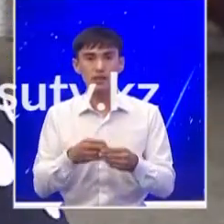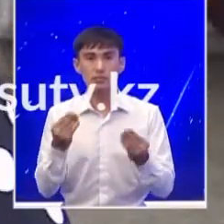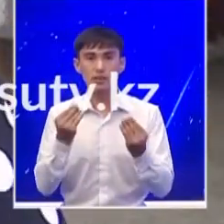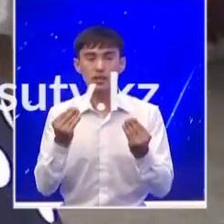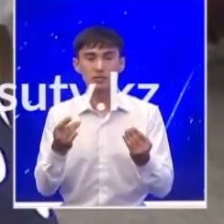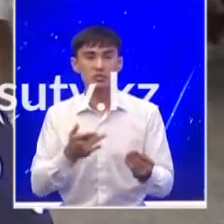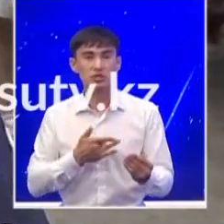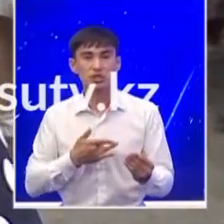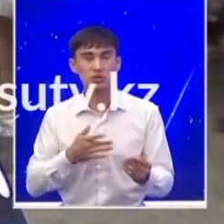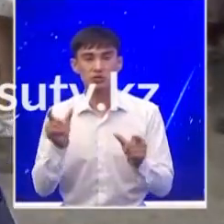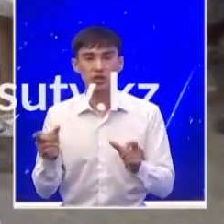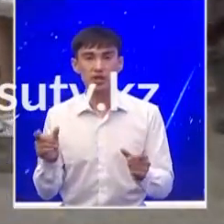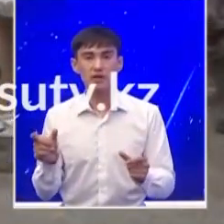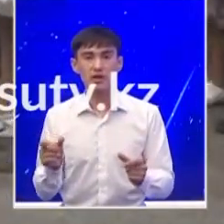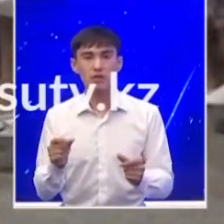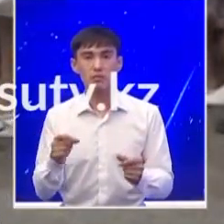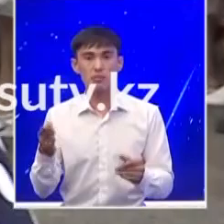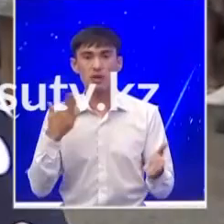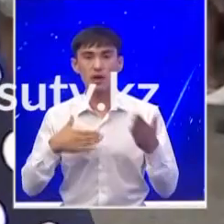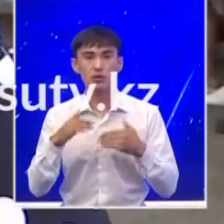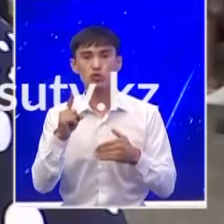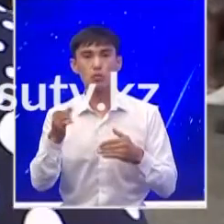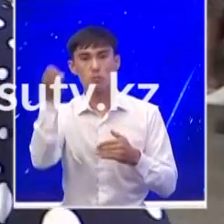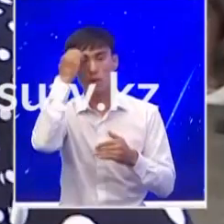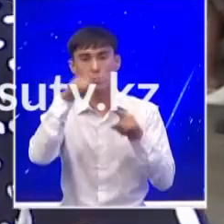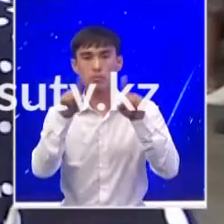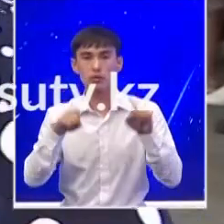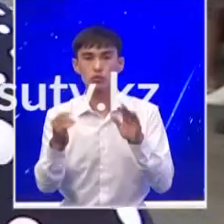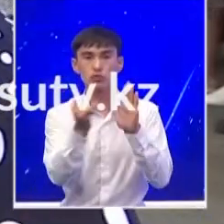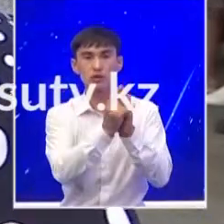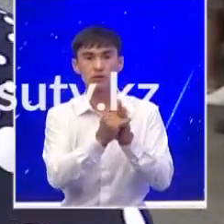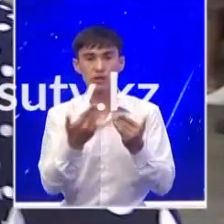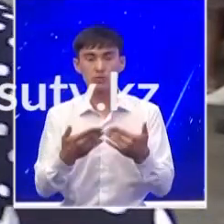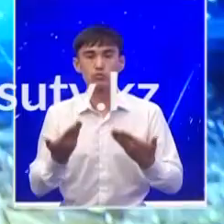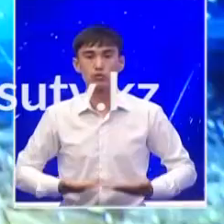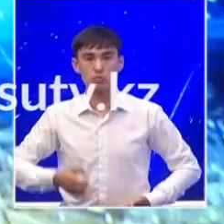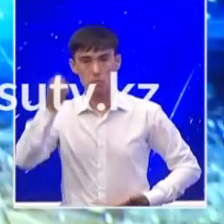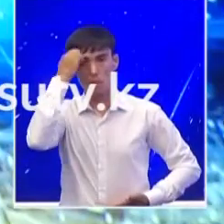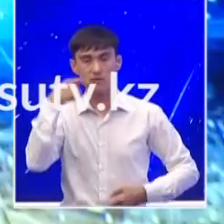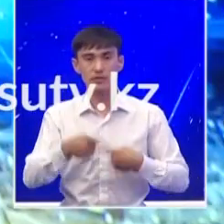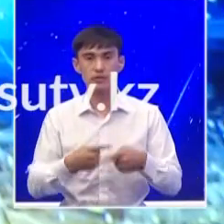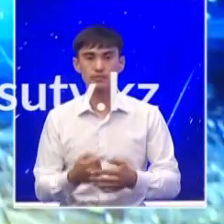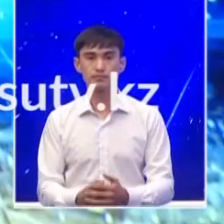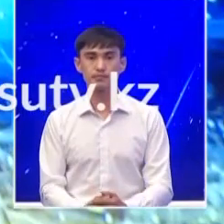добросердечным человеком. Я очень рада, что плиту установили. Ведь так память о нем будет жить вечно.